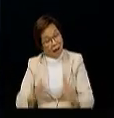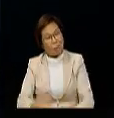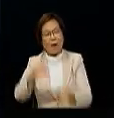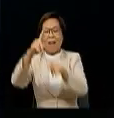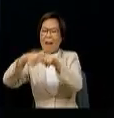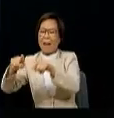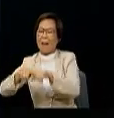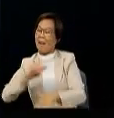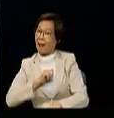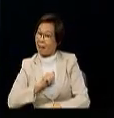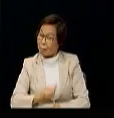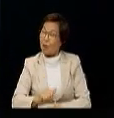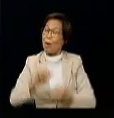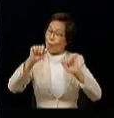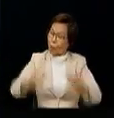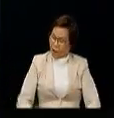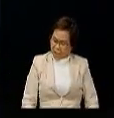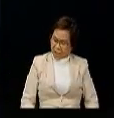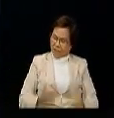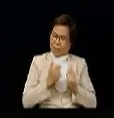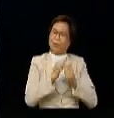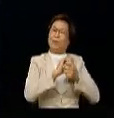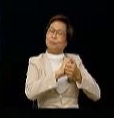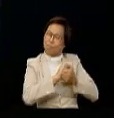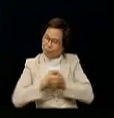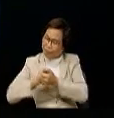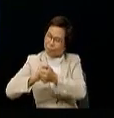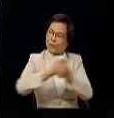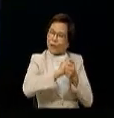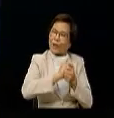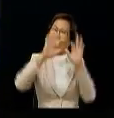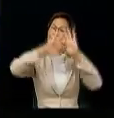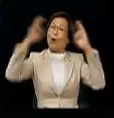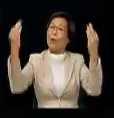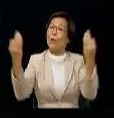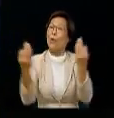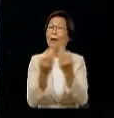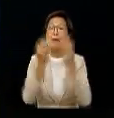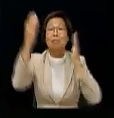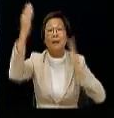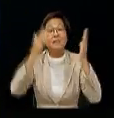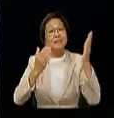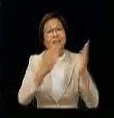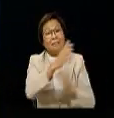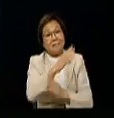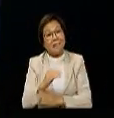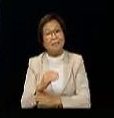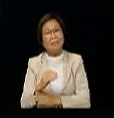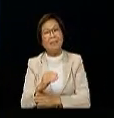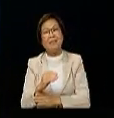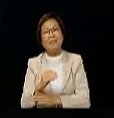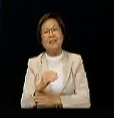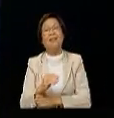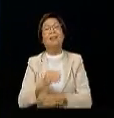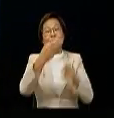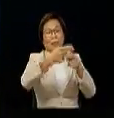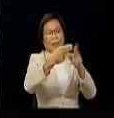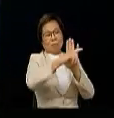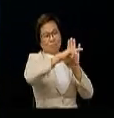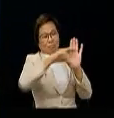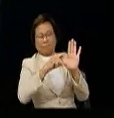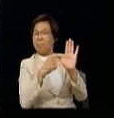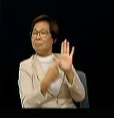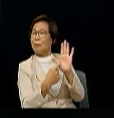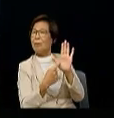berbilang agama yang beli hidup satu keluarga Telaga Malaysia dan itu branding kita selama ini